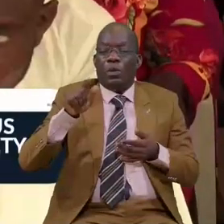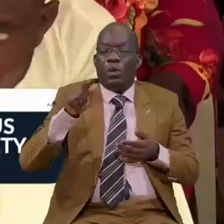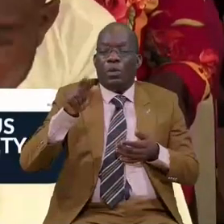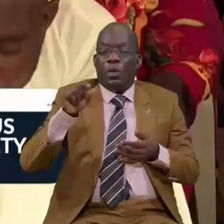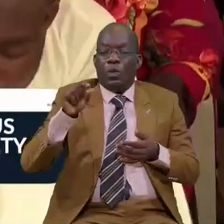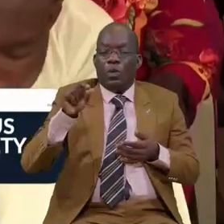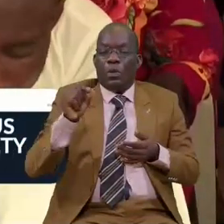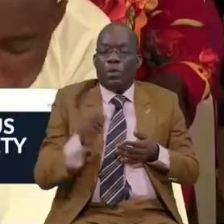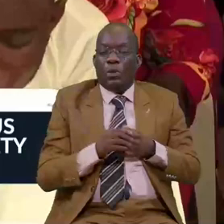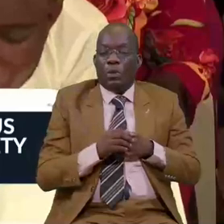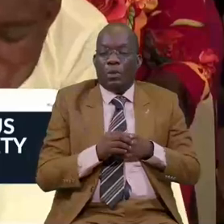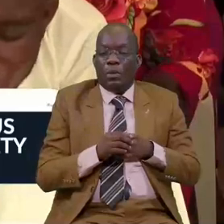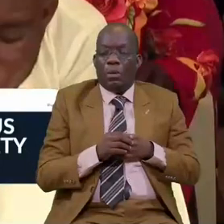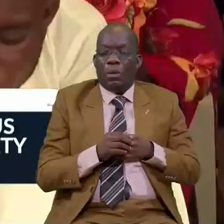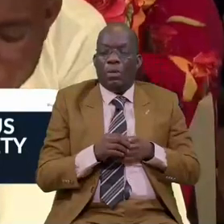Galates 2.